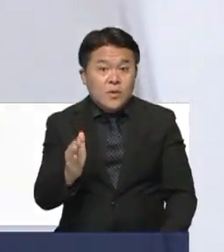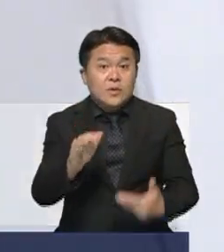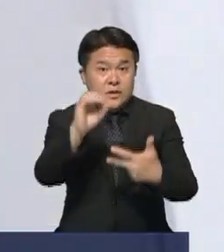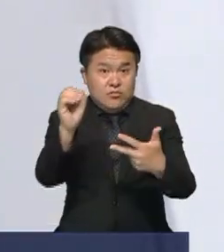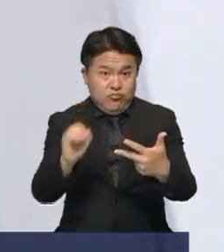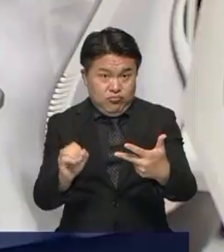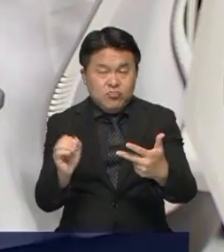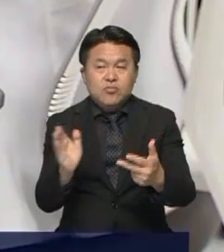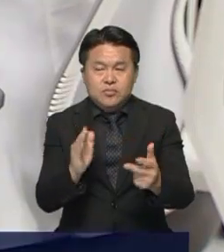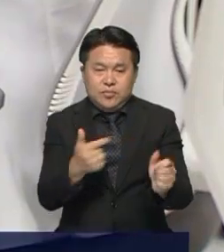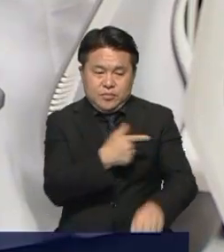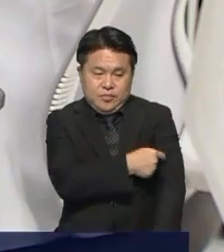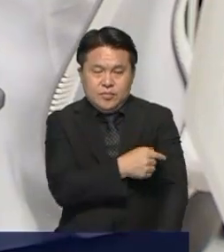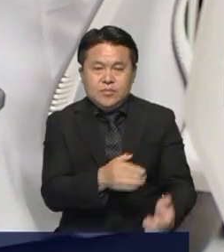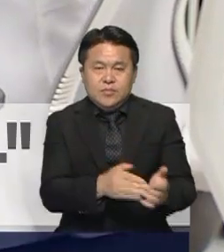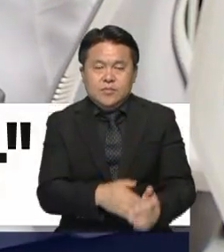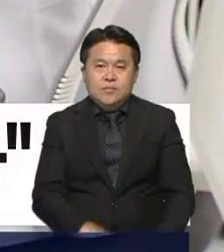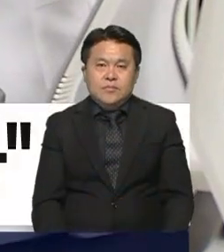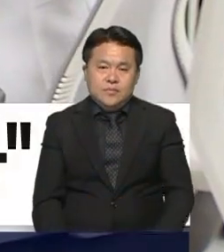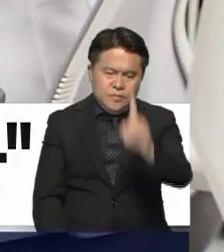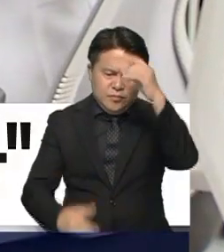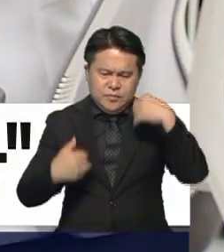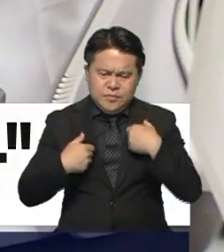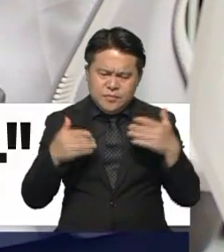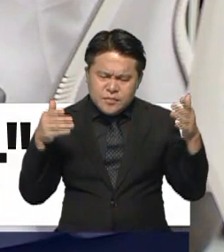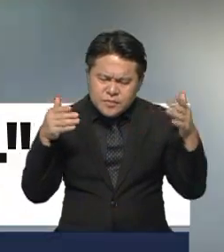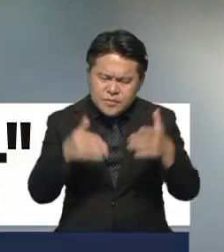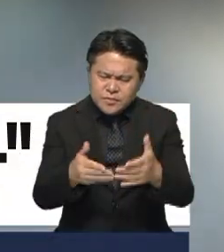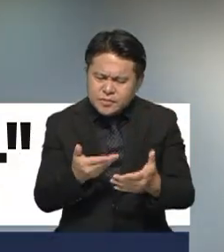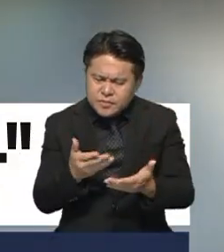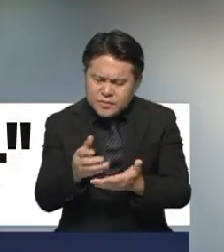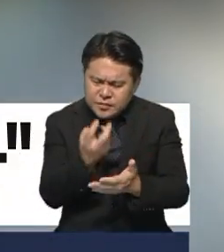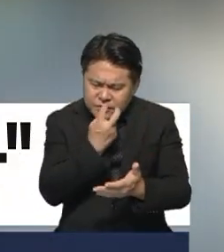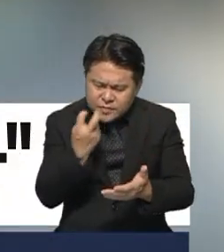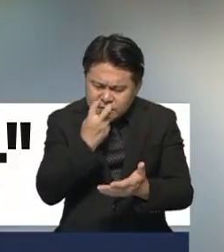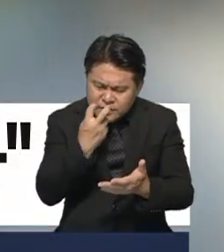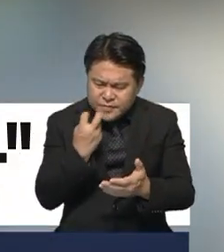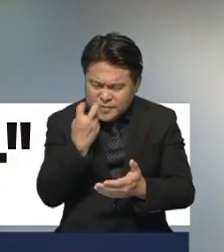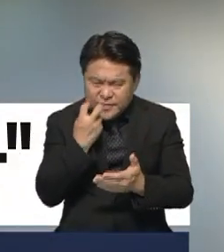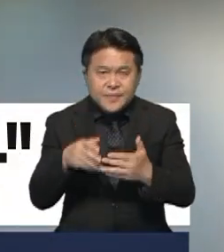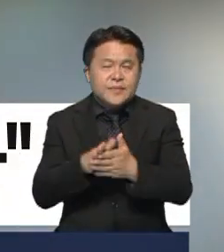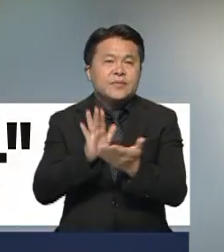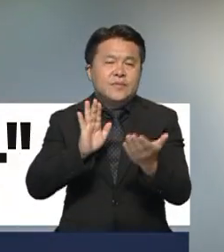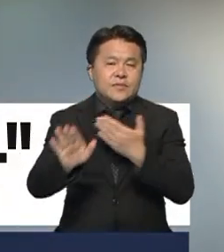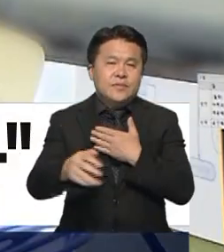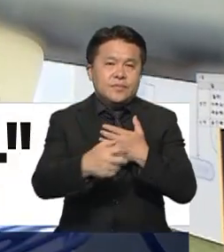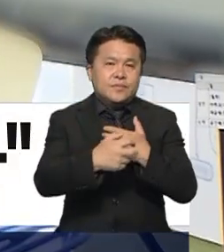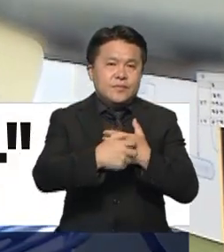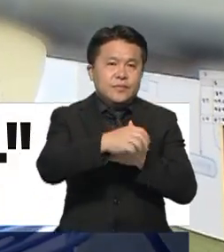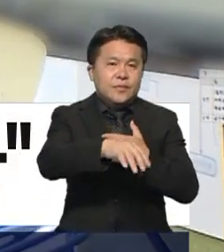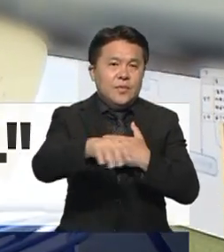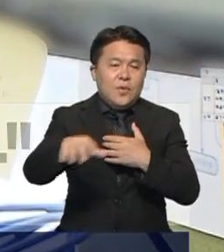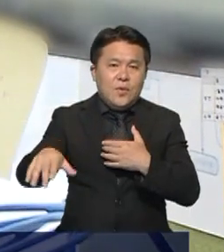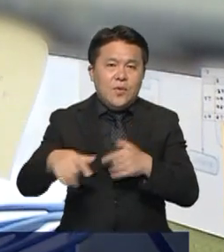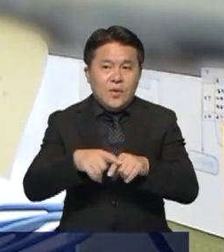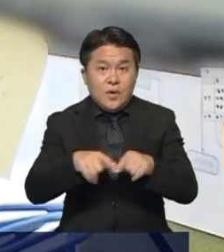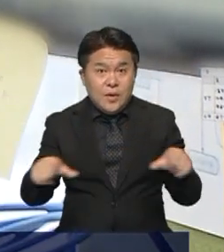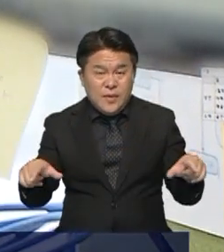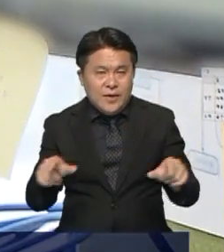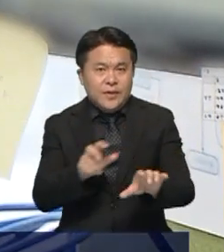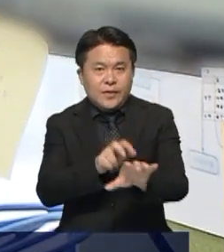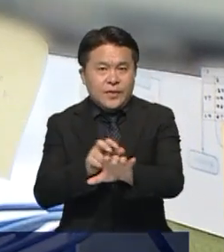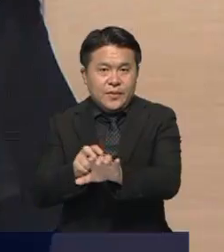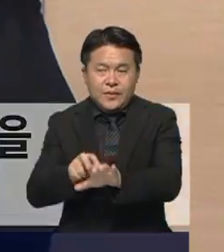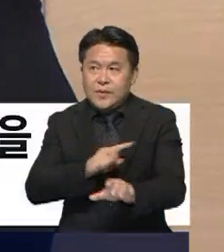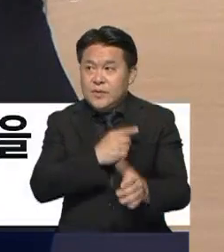7% 수준입니다. 정부는 집중분류군 모니터링 폐지 이후 동네 병의원 중심의 일반 의료 체계 전환을